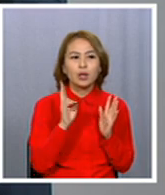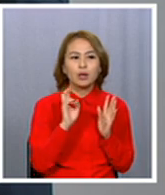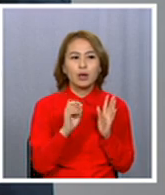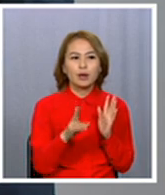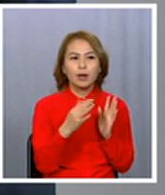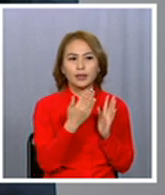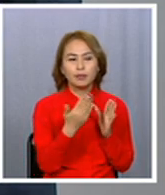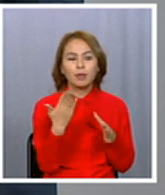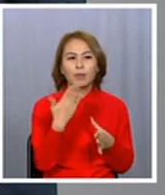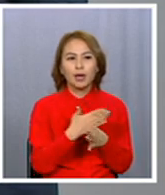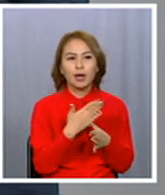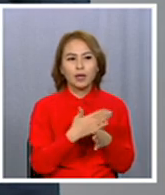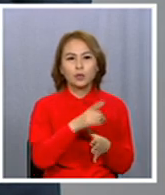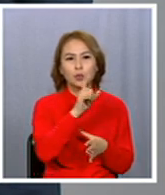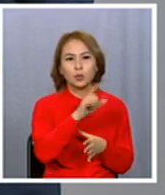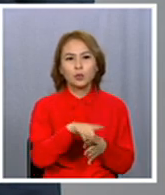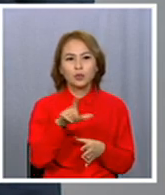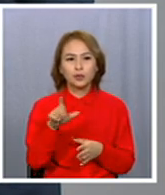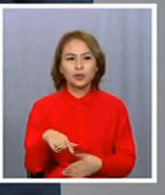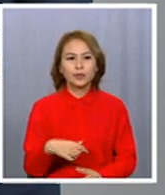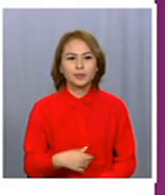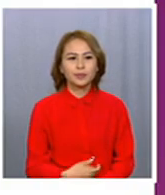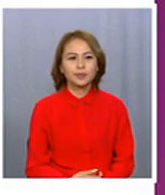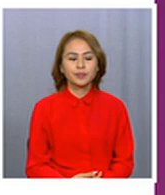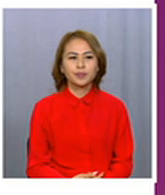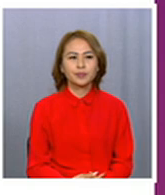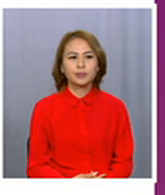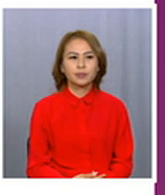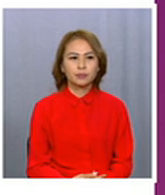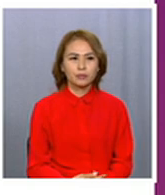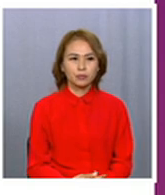Как они помогают людям?